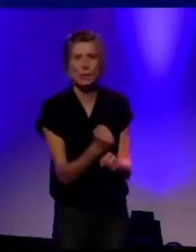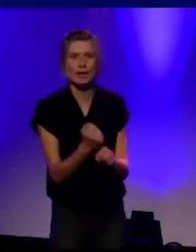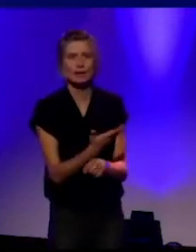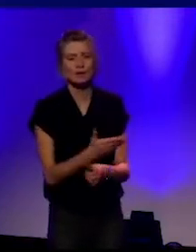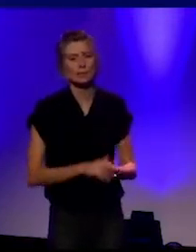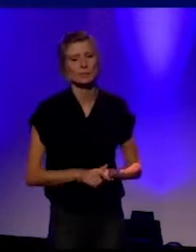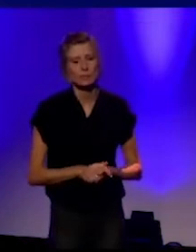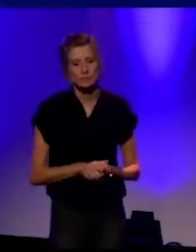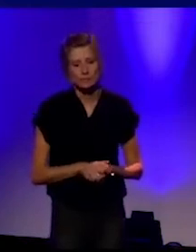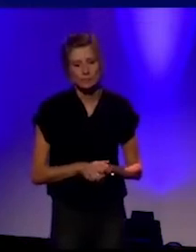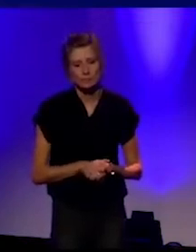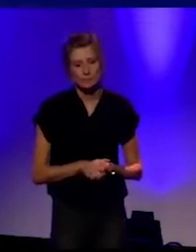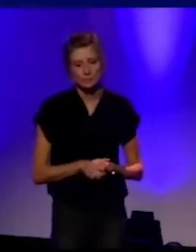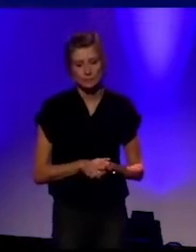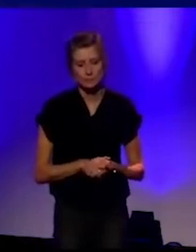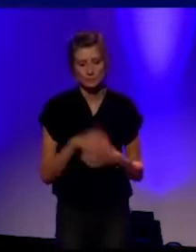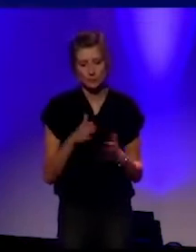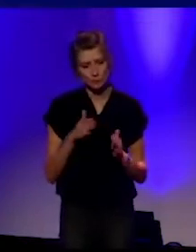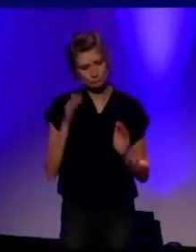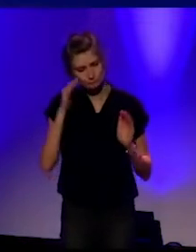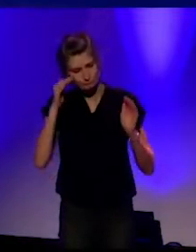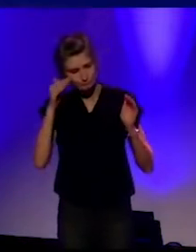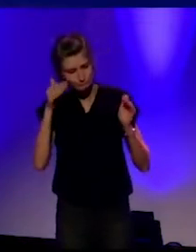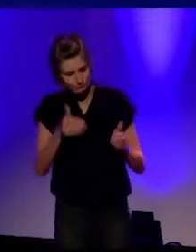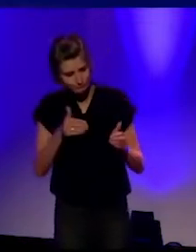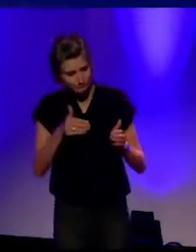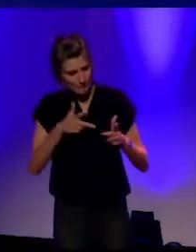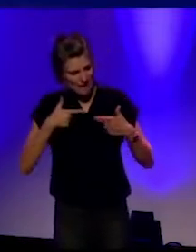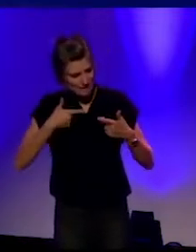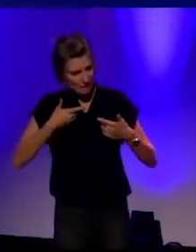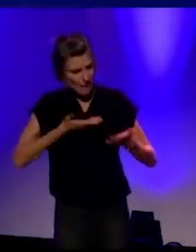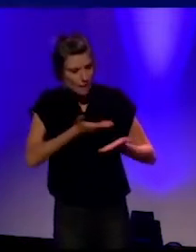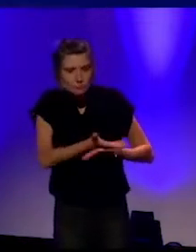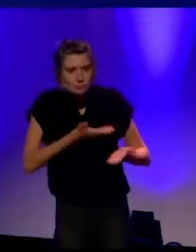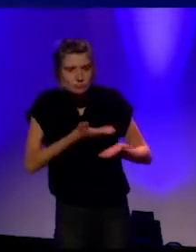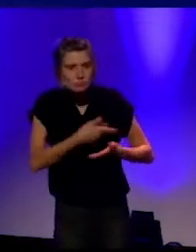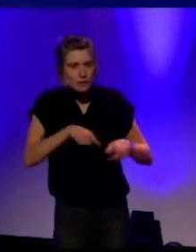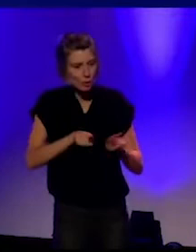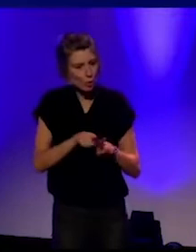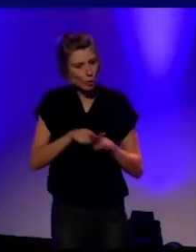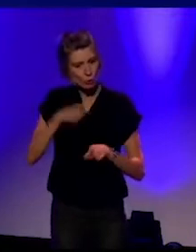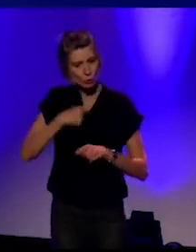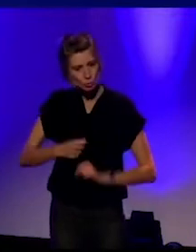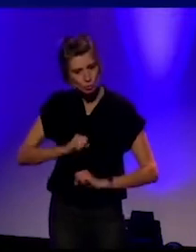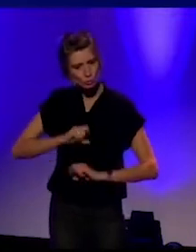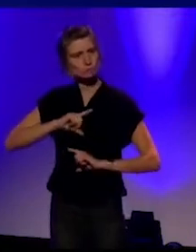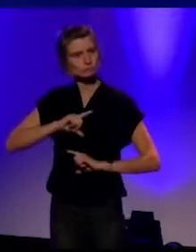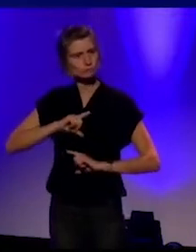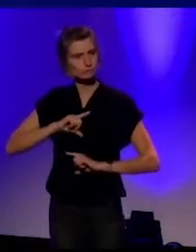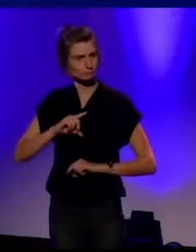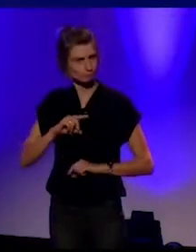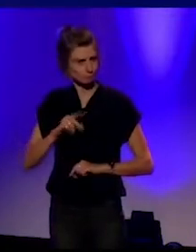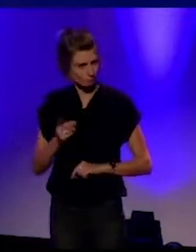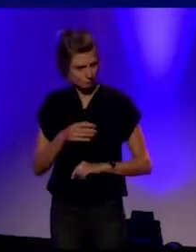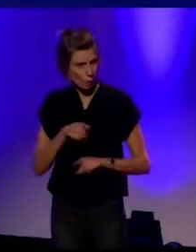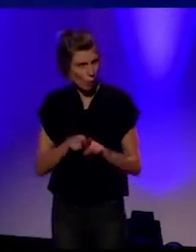En die maatschappijoriëntatie naast die persoonsvorming vind ik eigenlijk minstens zo belangrijk. Ik zeg het vaak